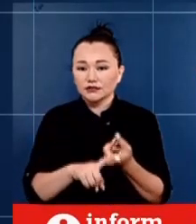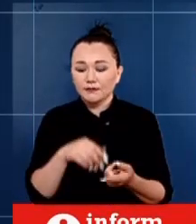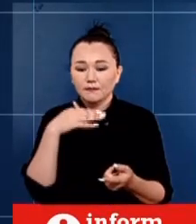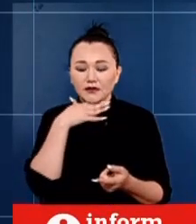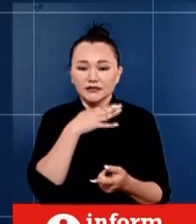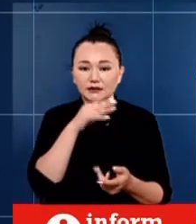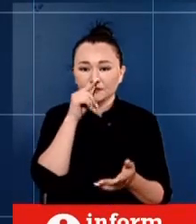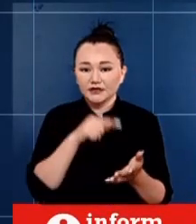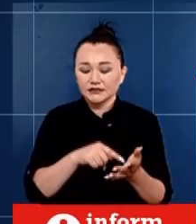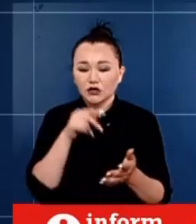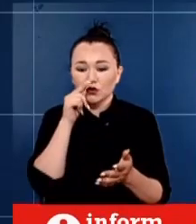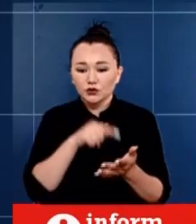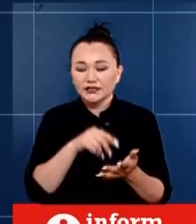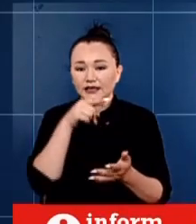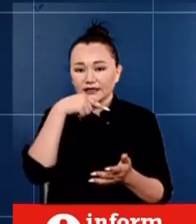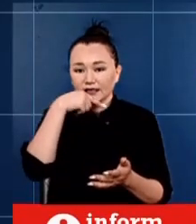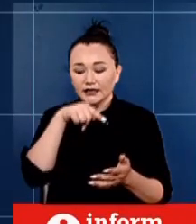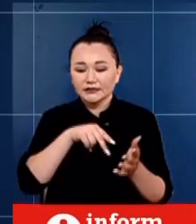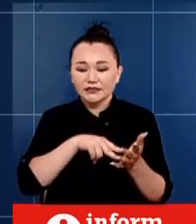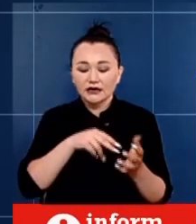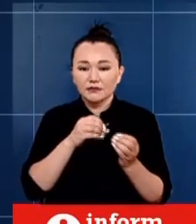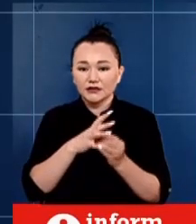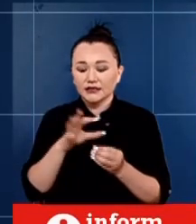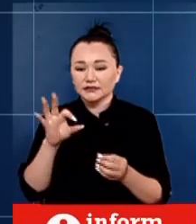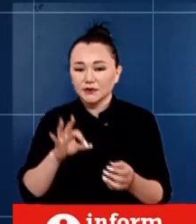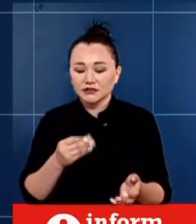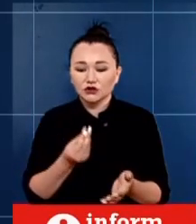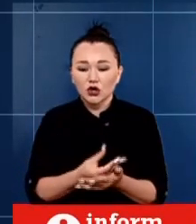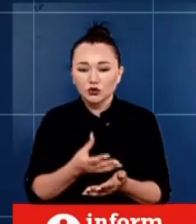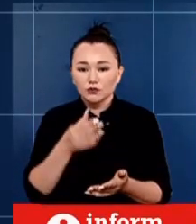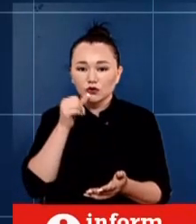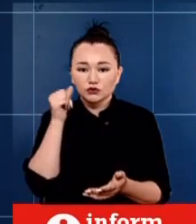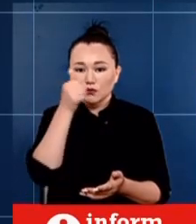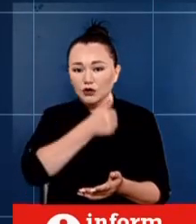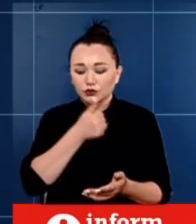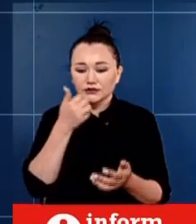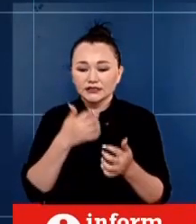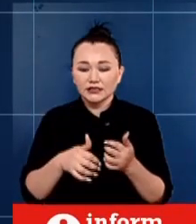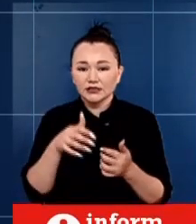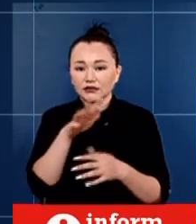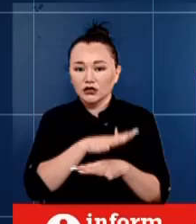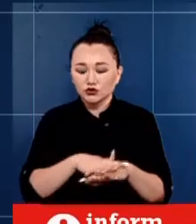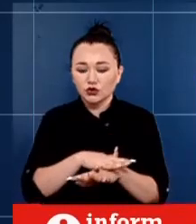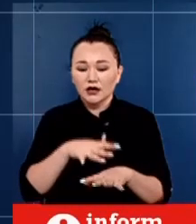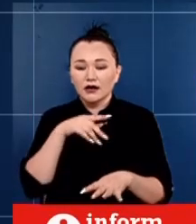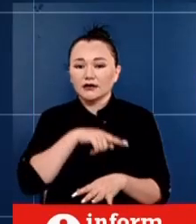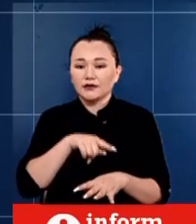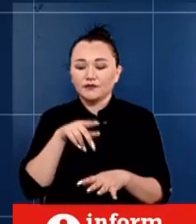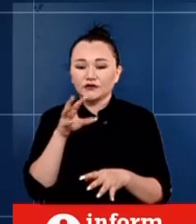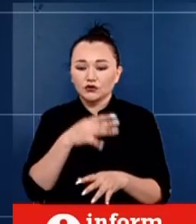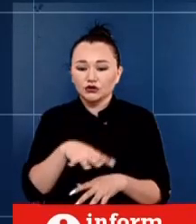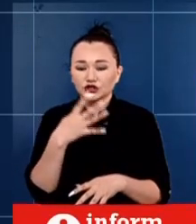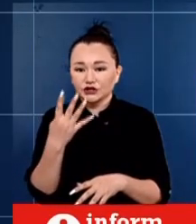птицы. Так курица и индейка стали дороже на 15%. В прошлом году в среднем на душу населения пришлось почти